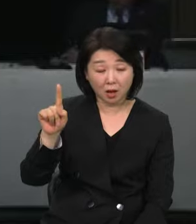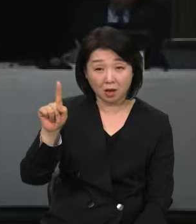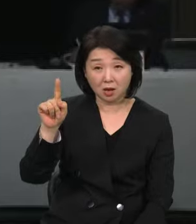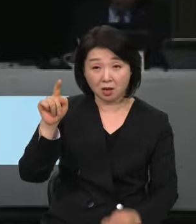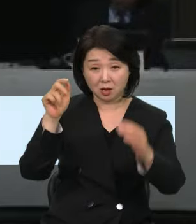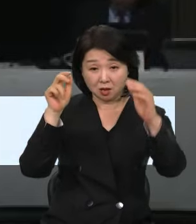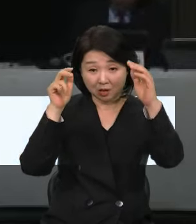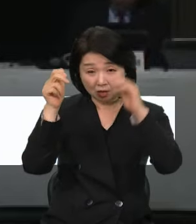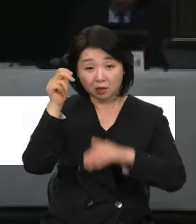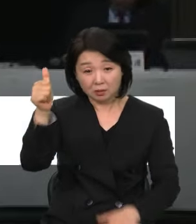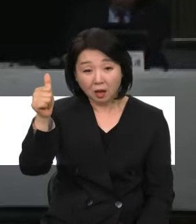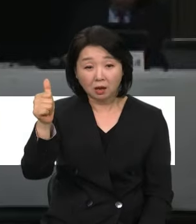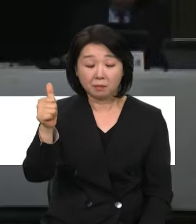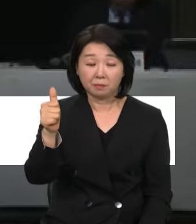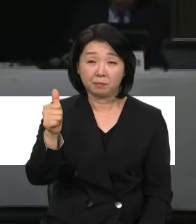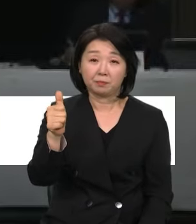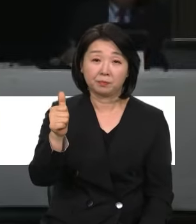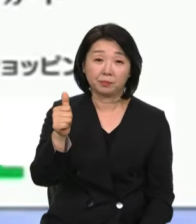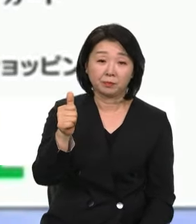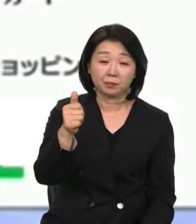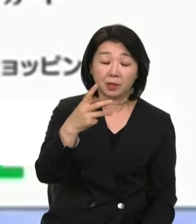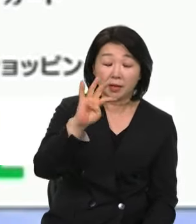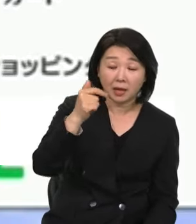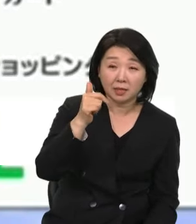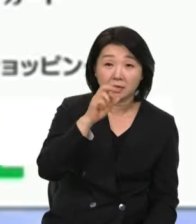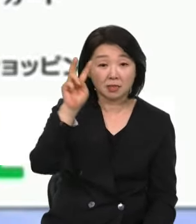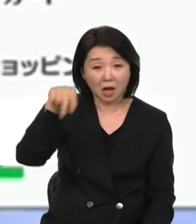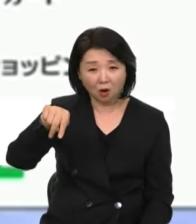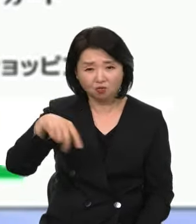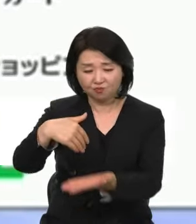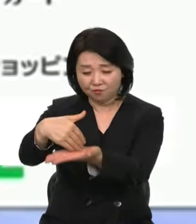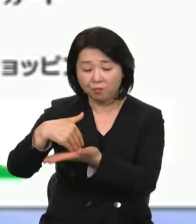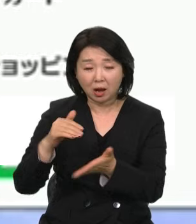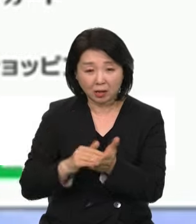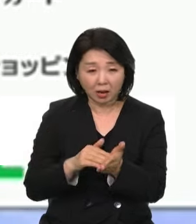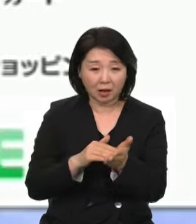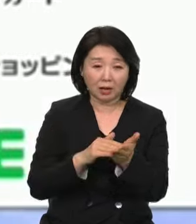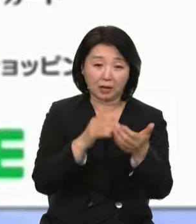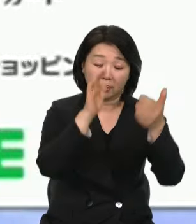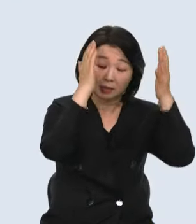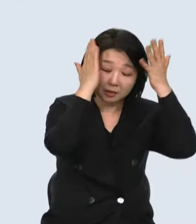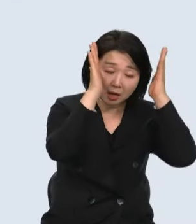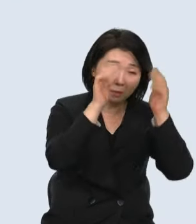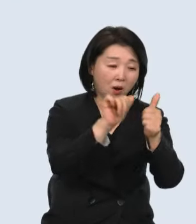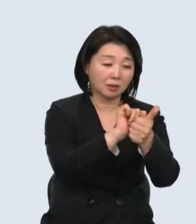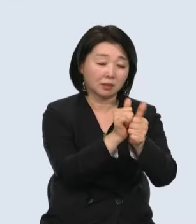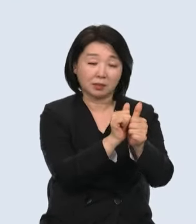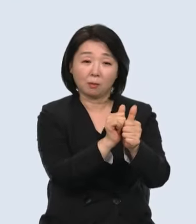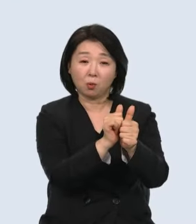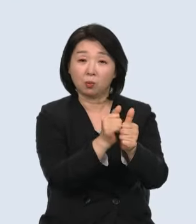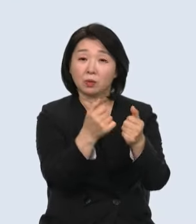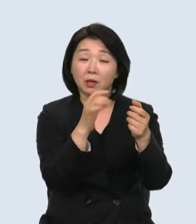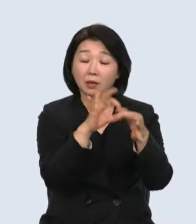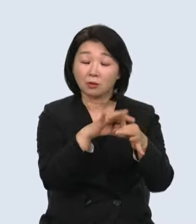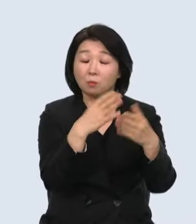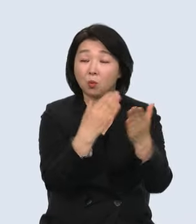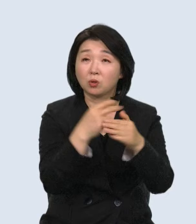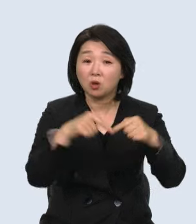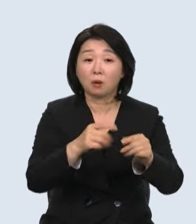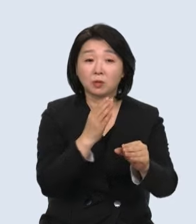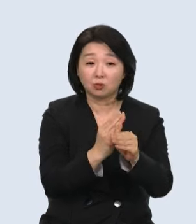야후에 강한 요청을 받고 네이버와 자본 재검토를 협의 중이라고 밝혔습니다 네이버가고 있는지